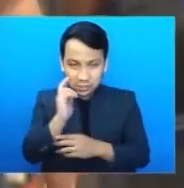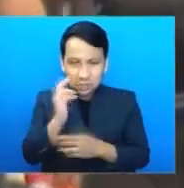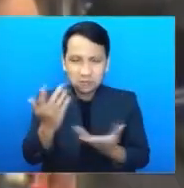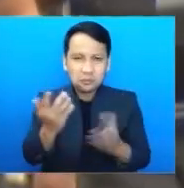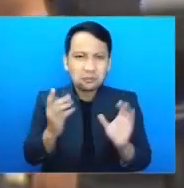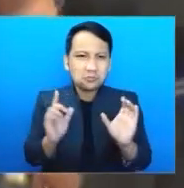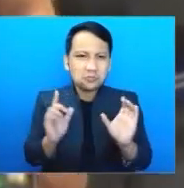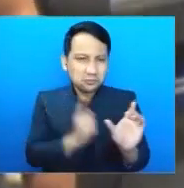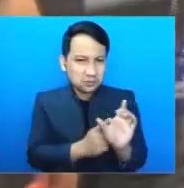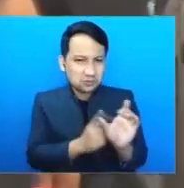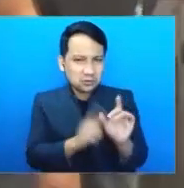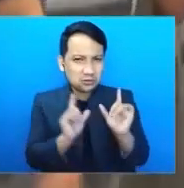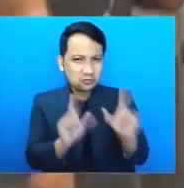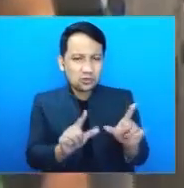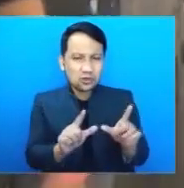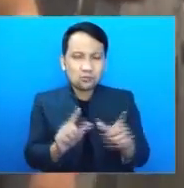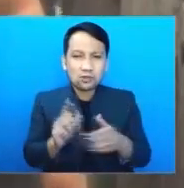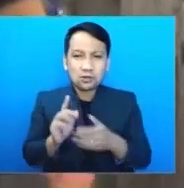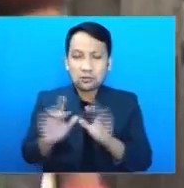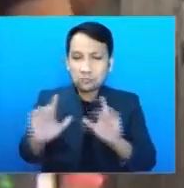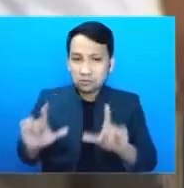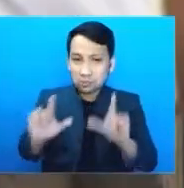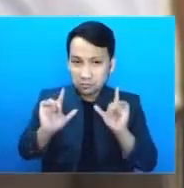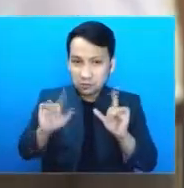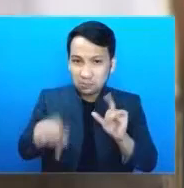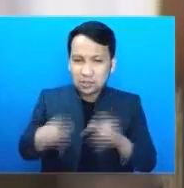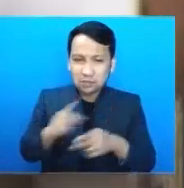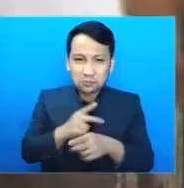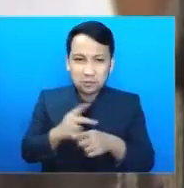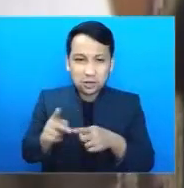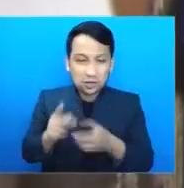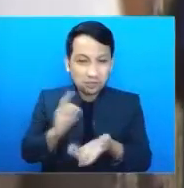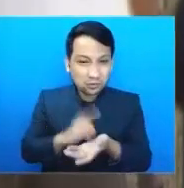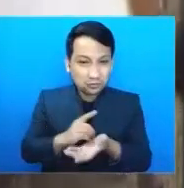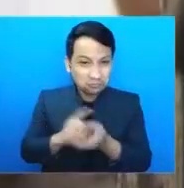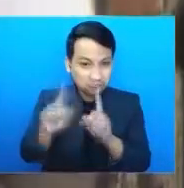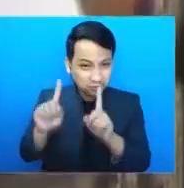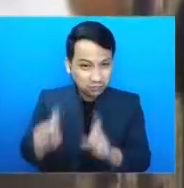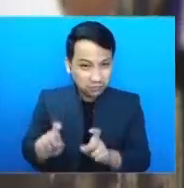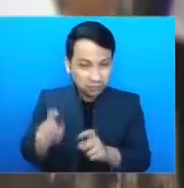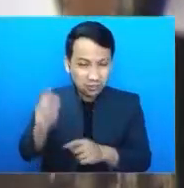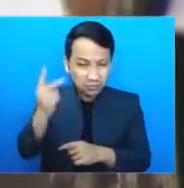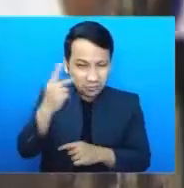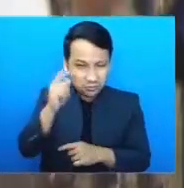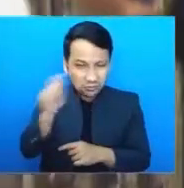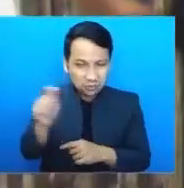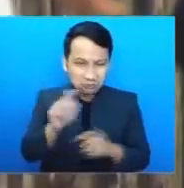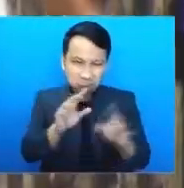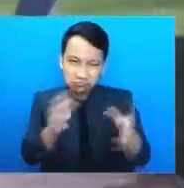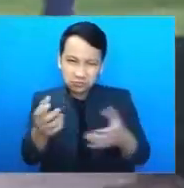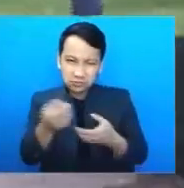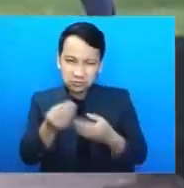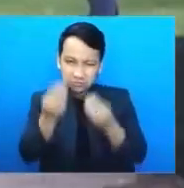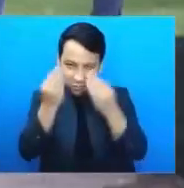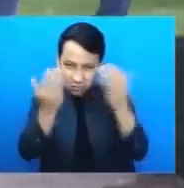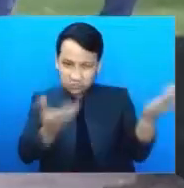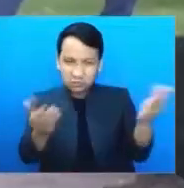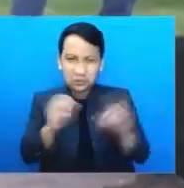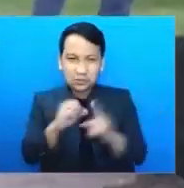At babala ni Professor Tan, kung hindi magiging mapanuri ang mga Pilipino sa nakukuha nitong impormasyon sa social